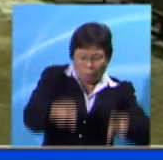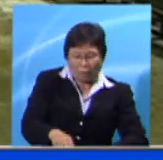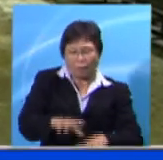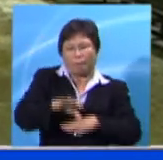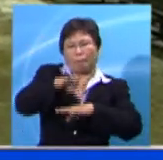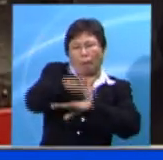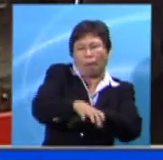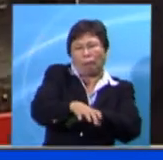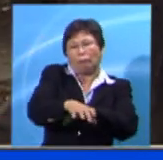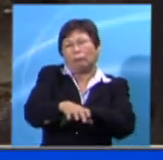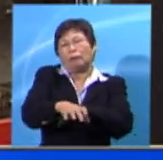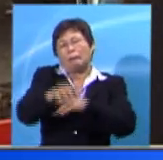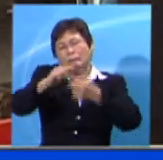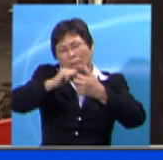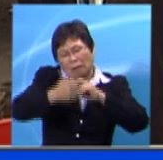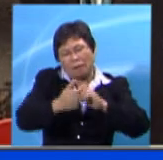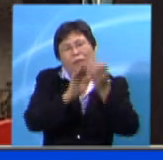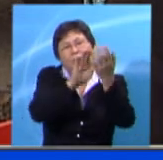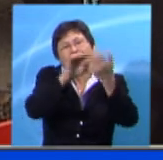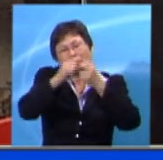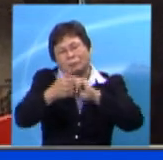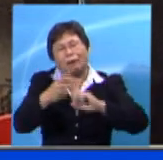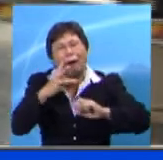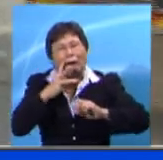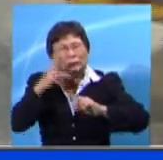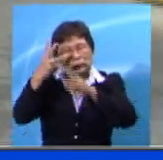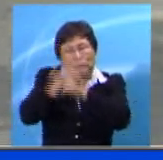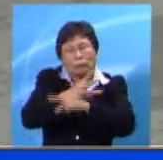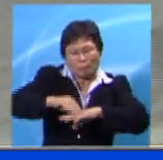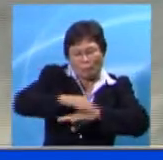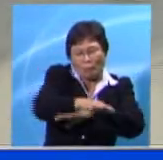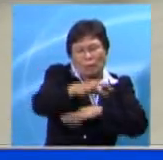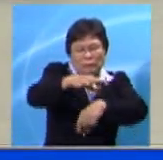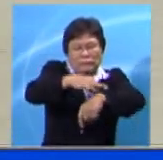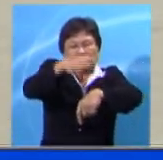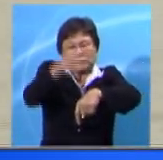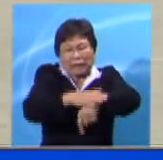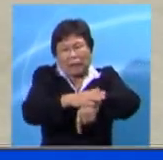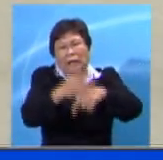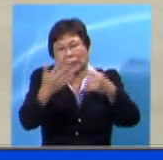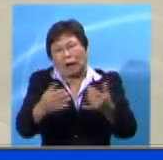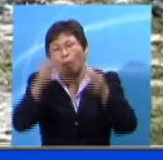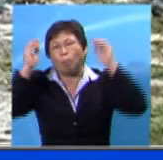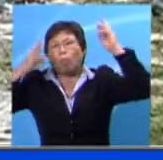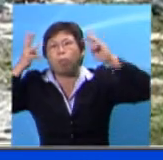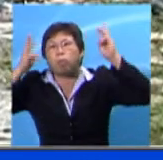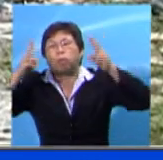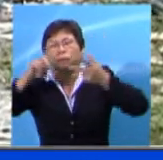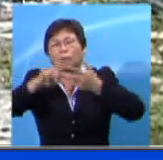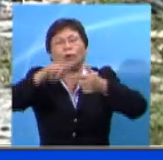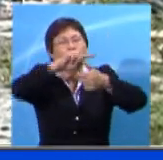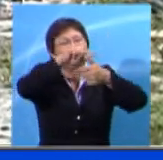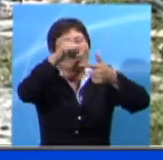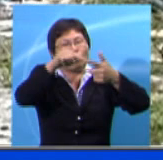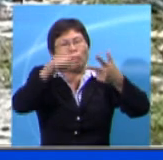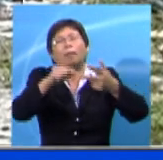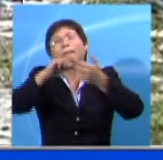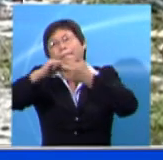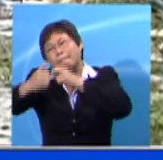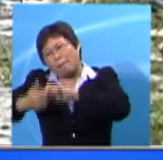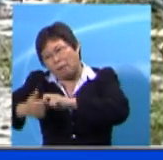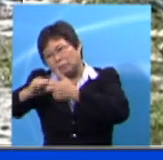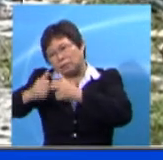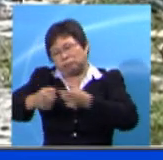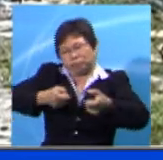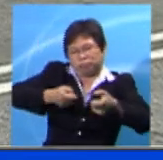terpaksa terjebak krisis air yang Teruk penularan wabak denggi pula semakin membimbangkan semua itu gara-gara masalah